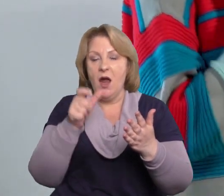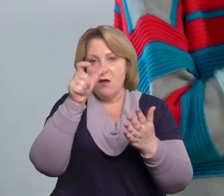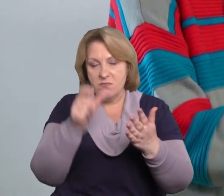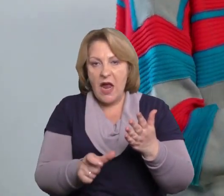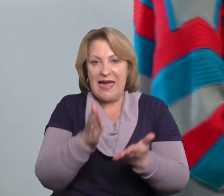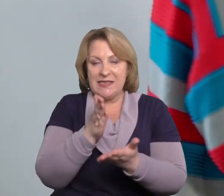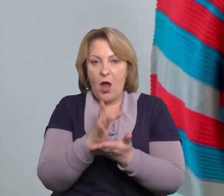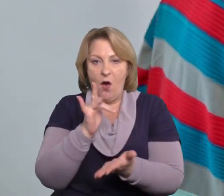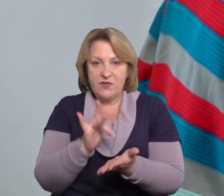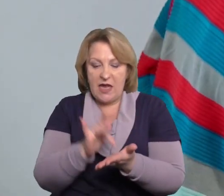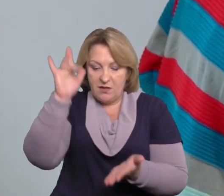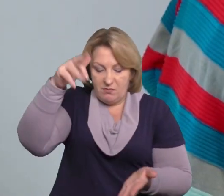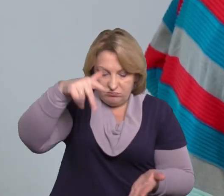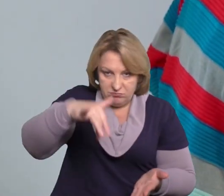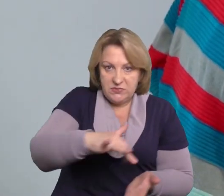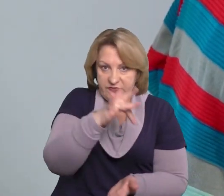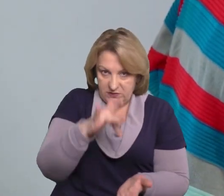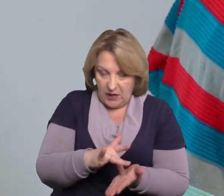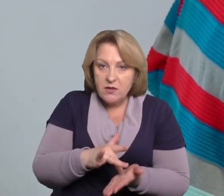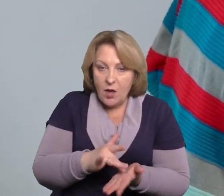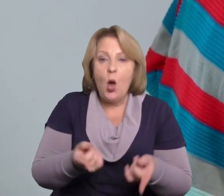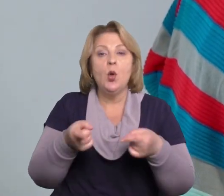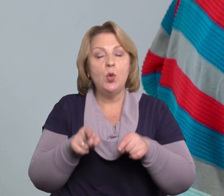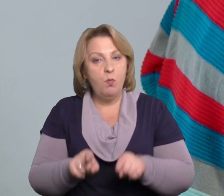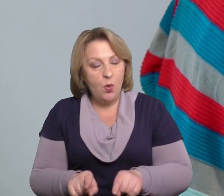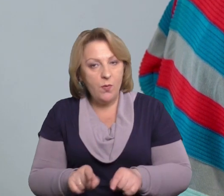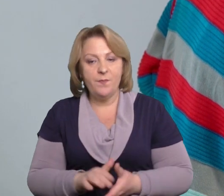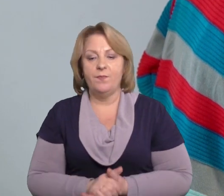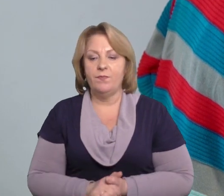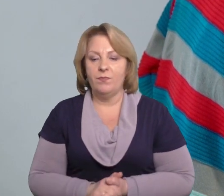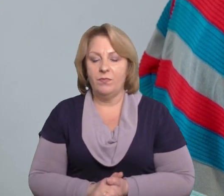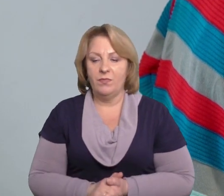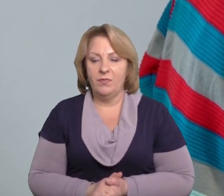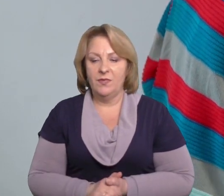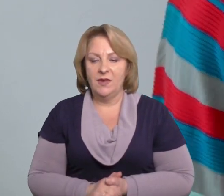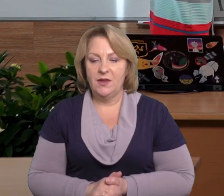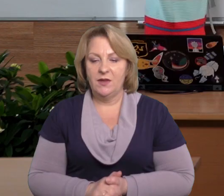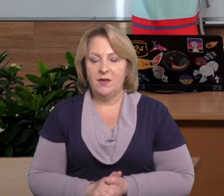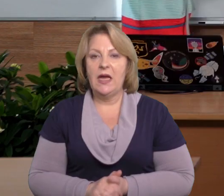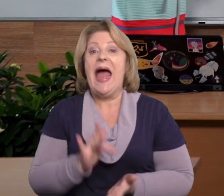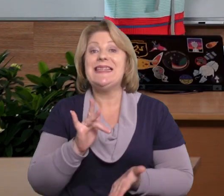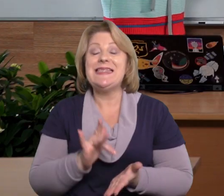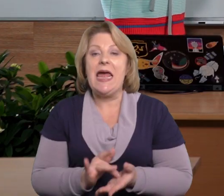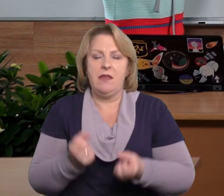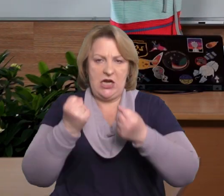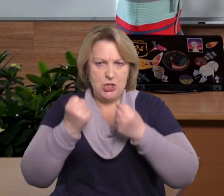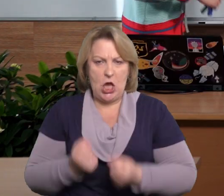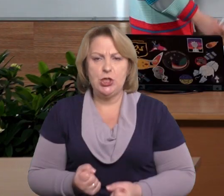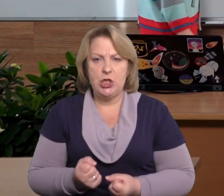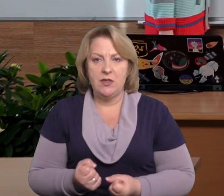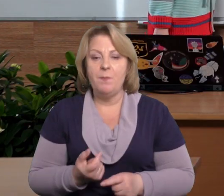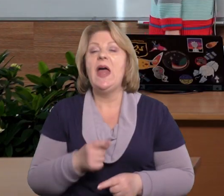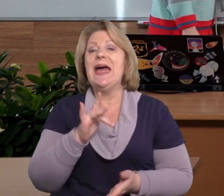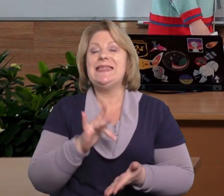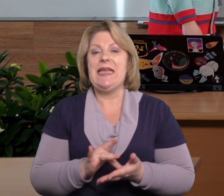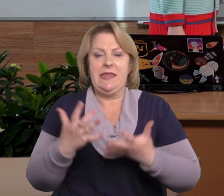центрі, коли ми досягнемо центру. Саме тому центр тяжіння. Саме тому кажуть, що